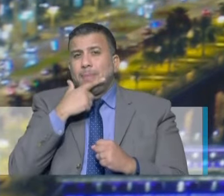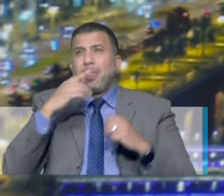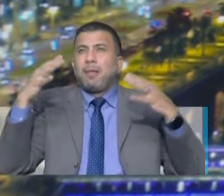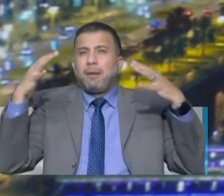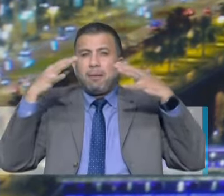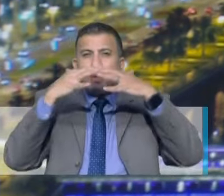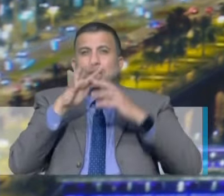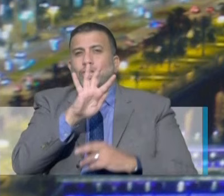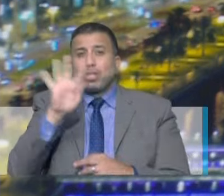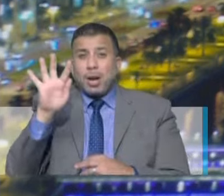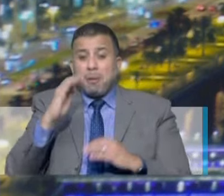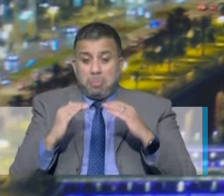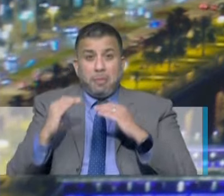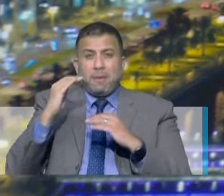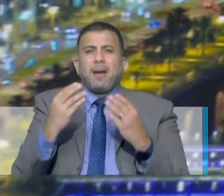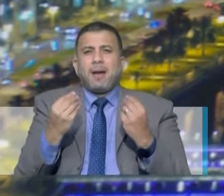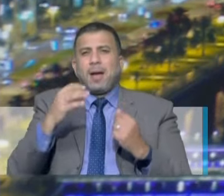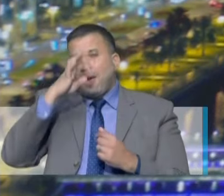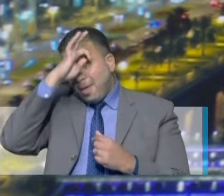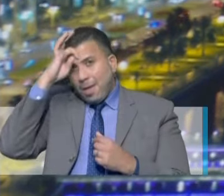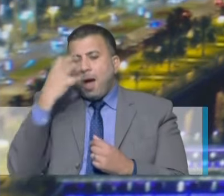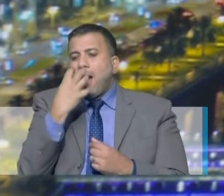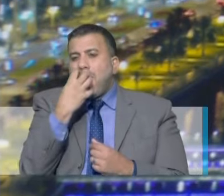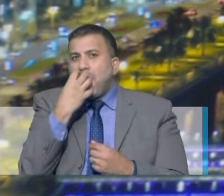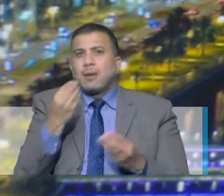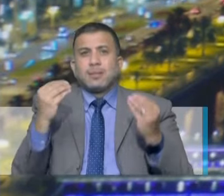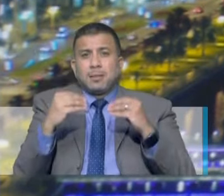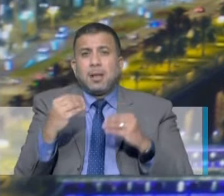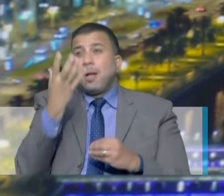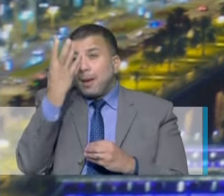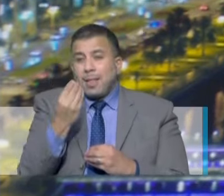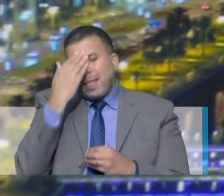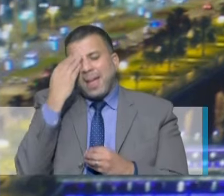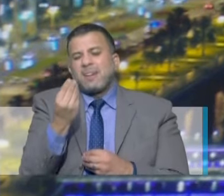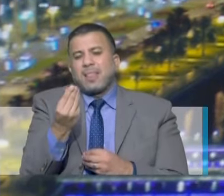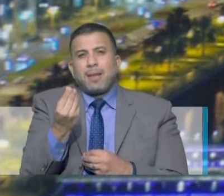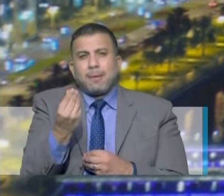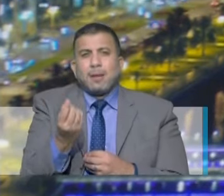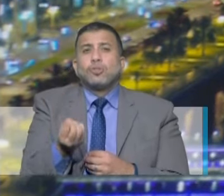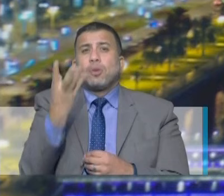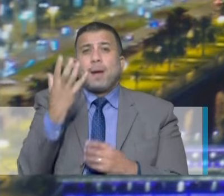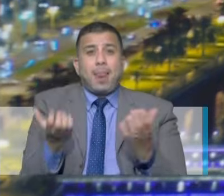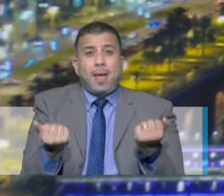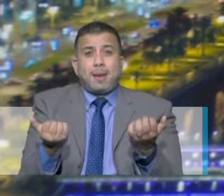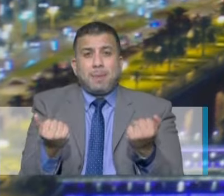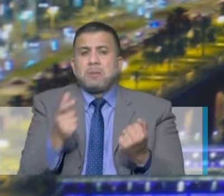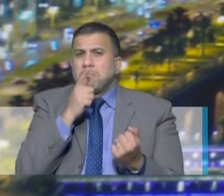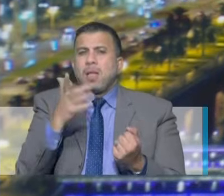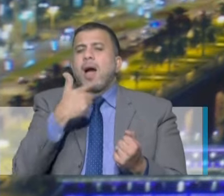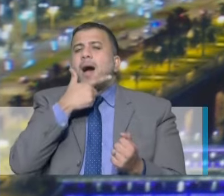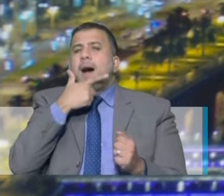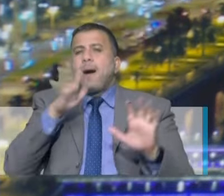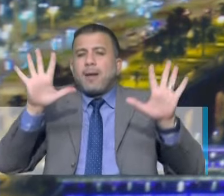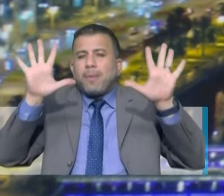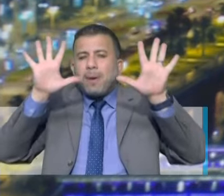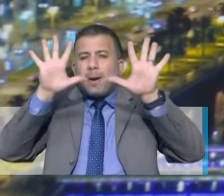المنخفضه شرقا مع ارتفاع طفيف في درجات الحراره يكون رطبا ليلا وصباح الاربعاء مع فرصه تشكل